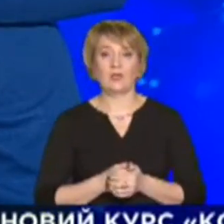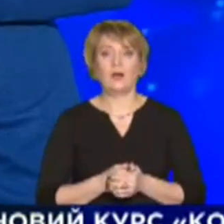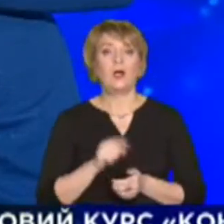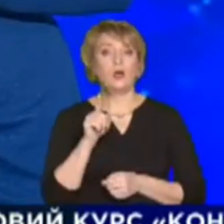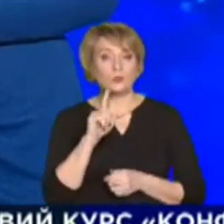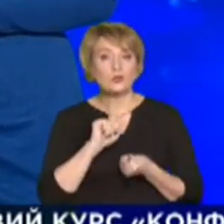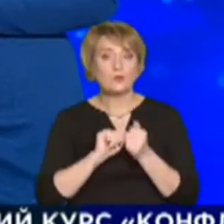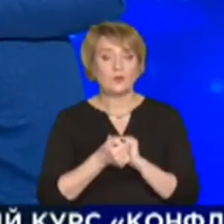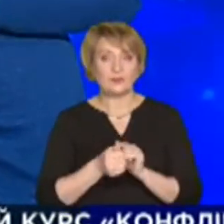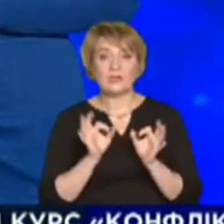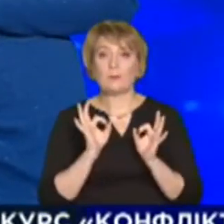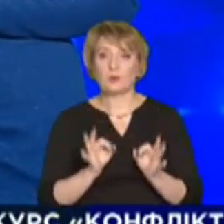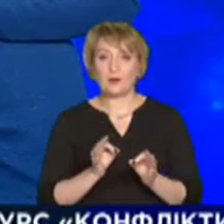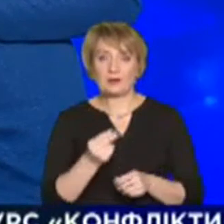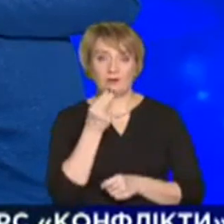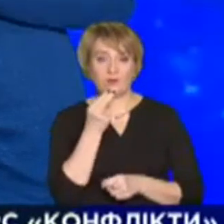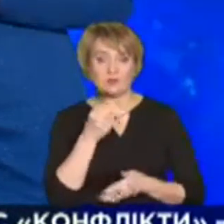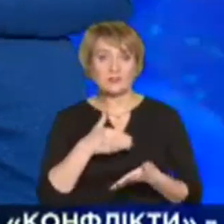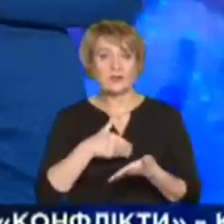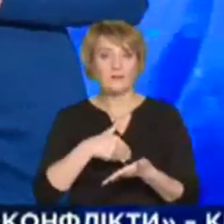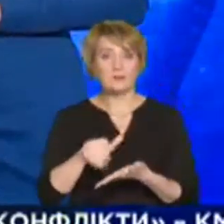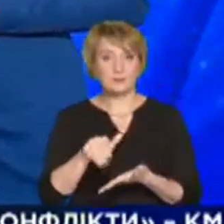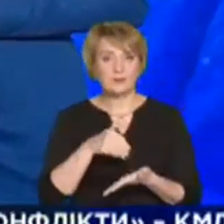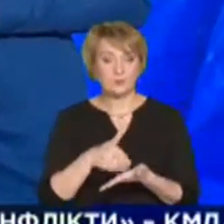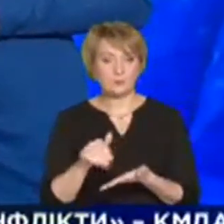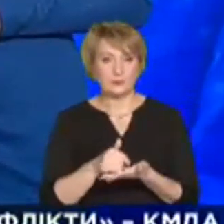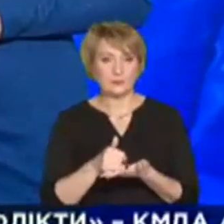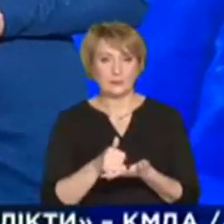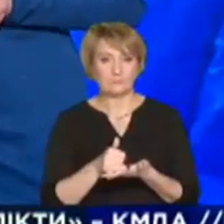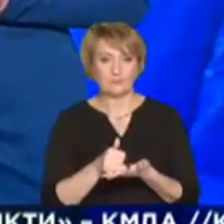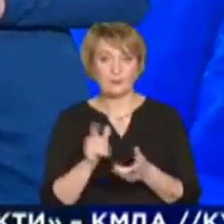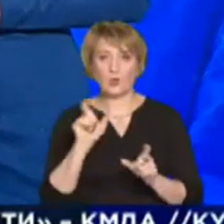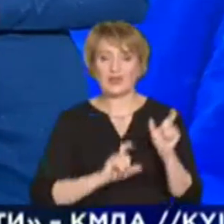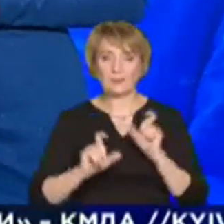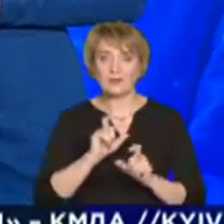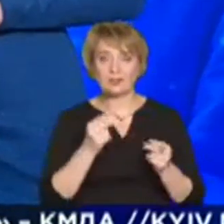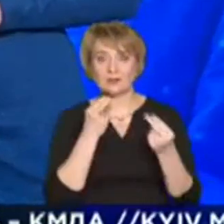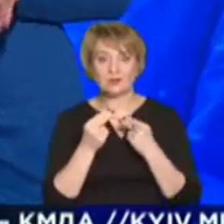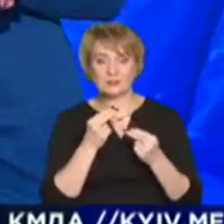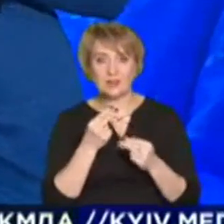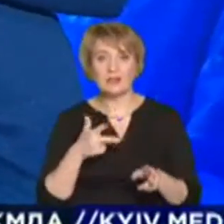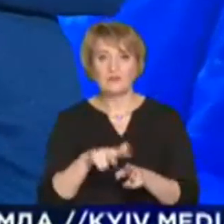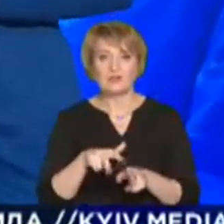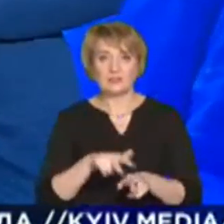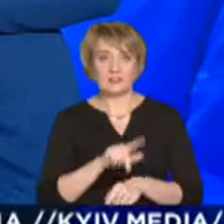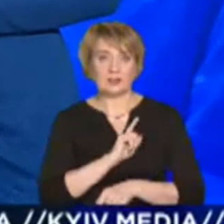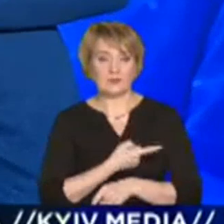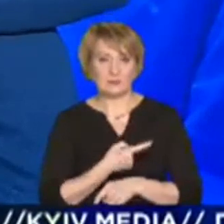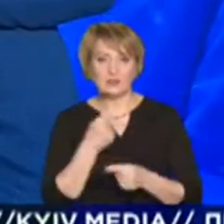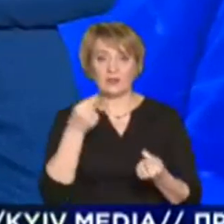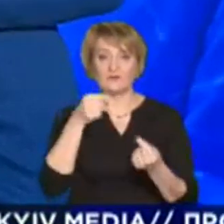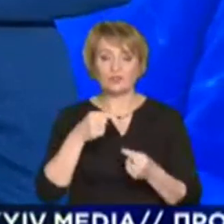Тож пам'ятайте про правильне харчування, відмовтеся від канцерогенних продуктів, не забувайте про адекватне фізичне навантаження і, звісно,